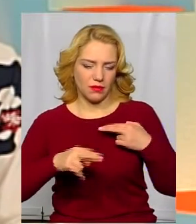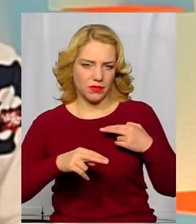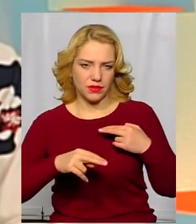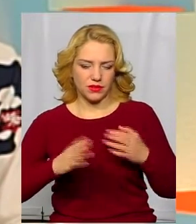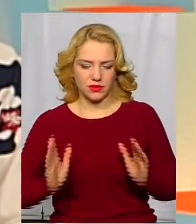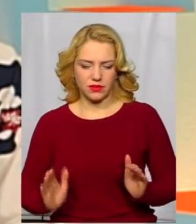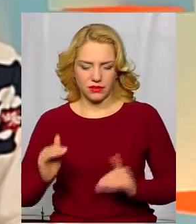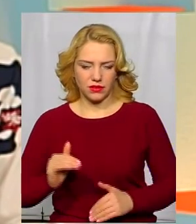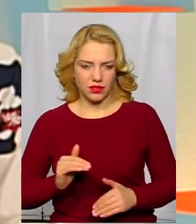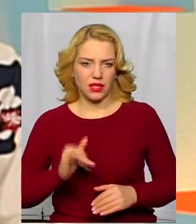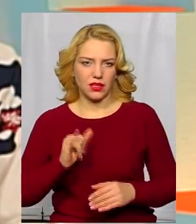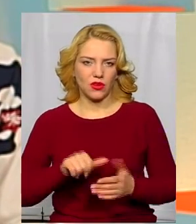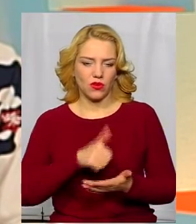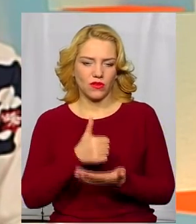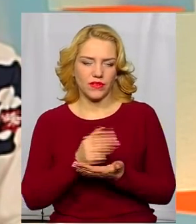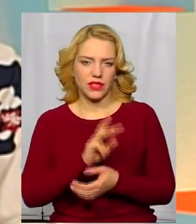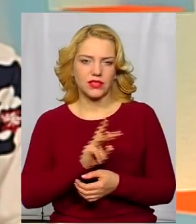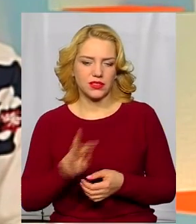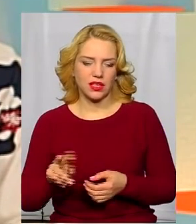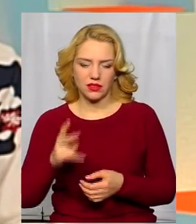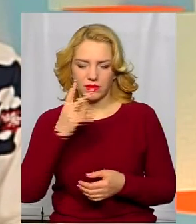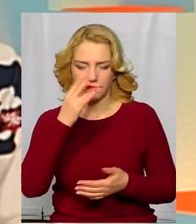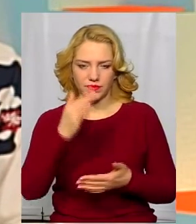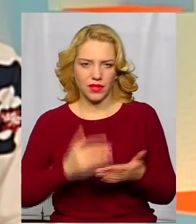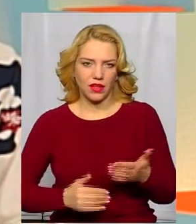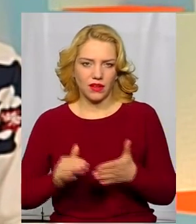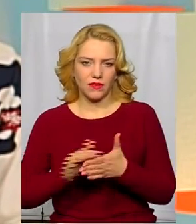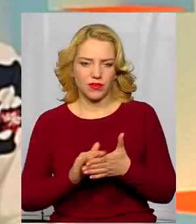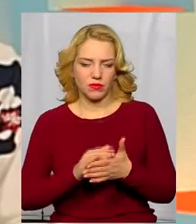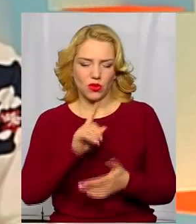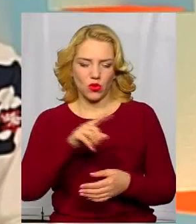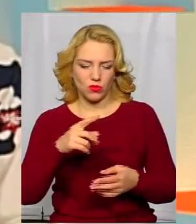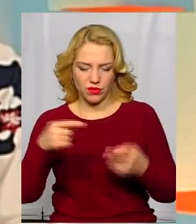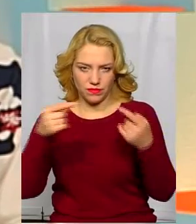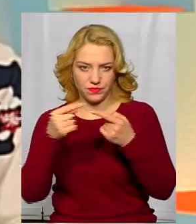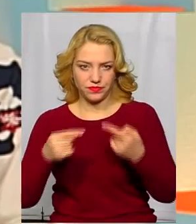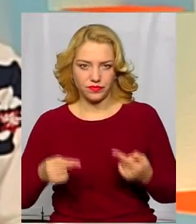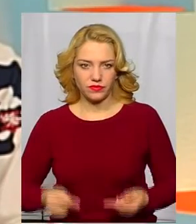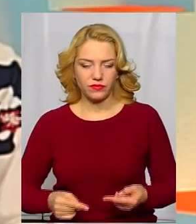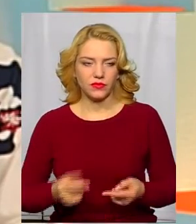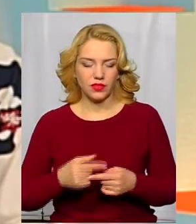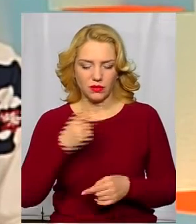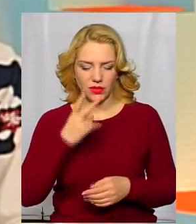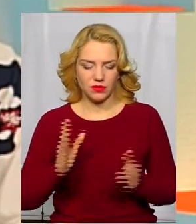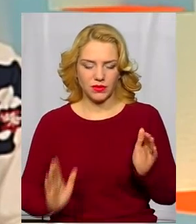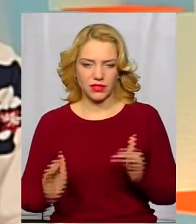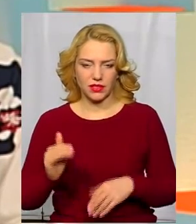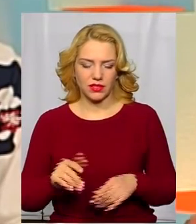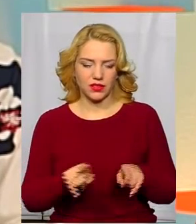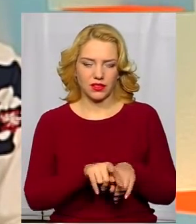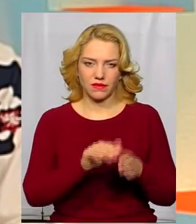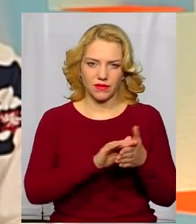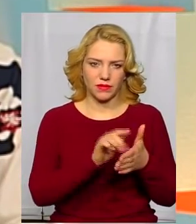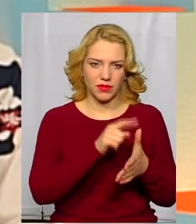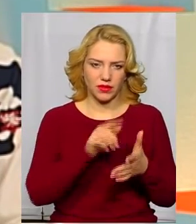скринці. І на головному сайті висвітлюються всі наші волонтери. Тобто кожен може зайти, подивитися, що така скринька, такого-то, такого-то,